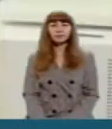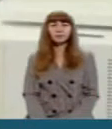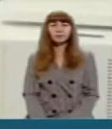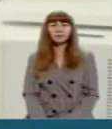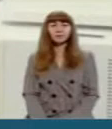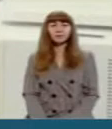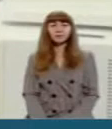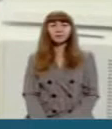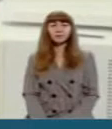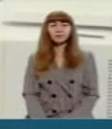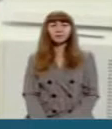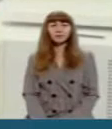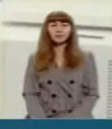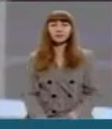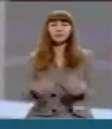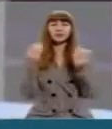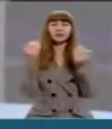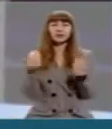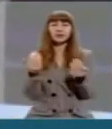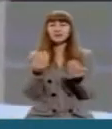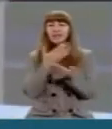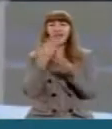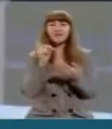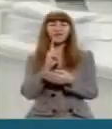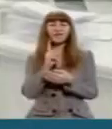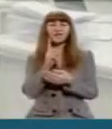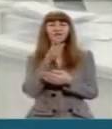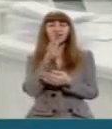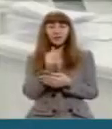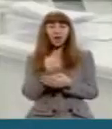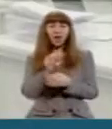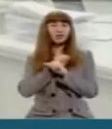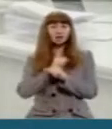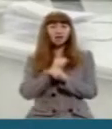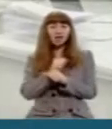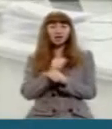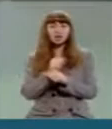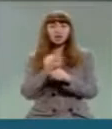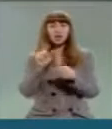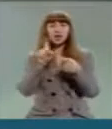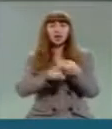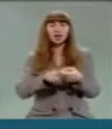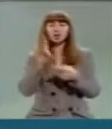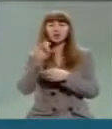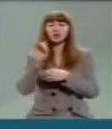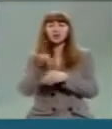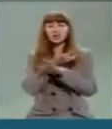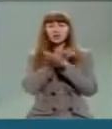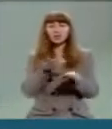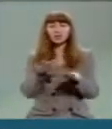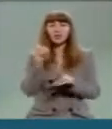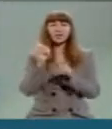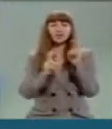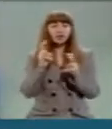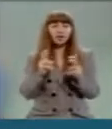расталмады. Зертханалық зерттеулердің тиімділігін күшейту, өңірлерді барлық медициналық қажеттіліктермен үздіксіз қамтамасыз ету, ПТР тест қабылдайтын орталықтардың